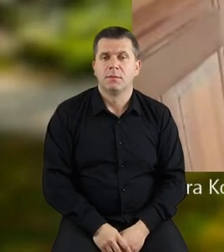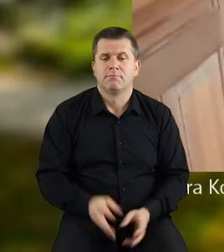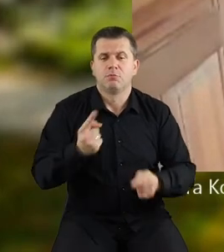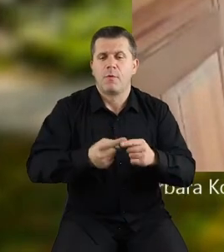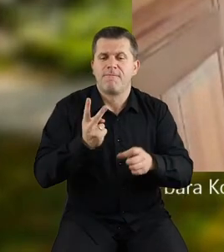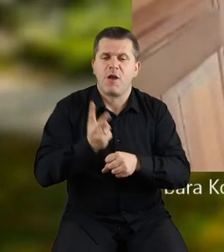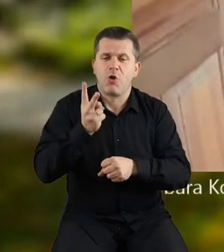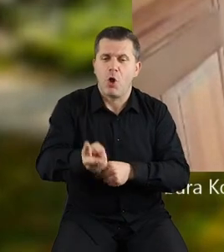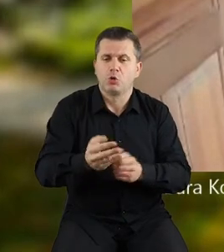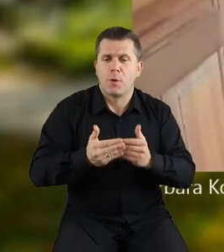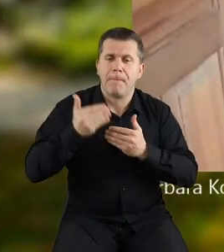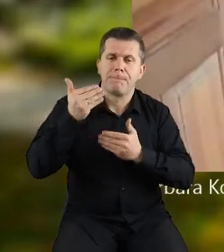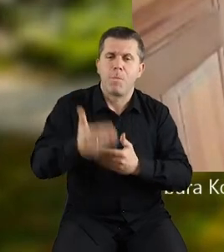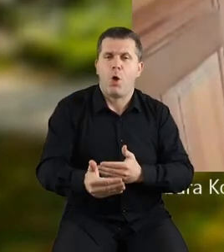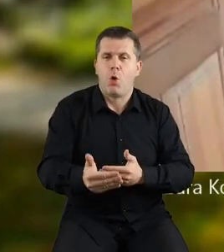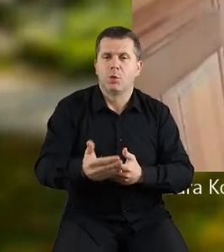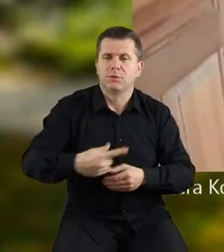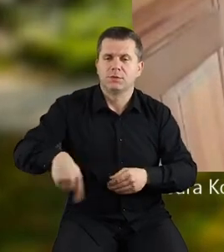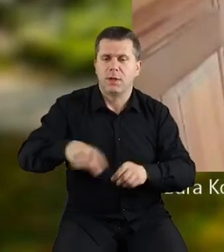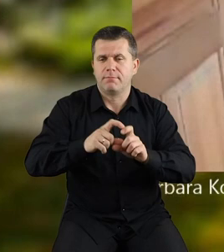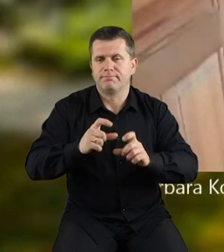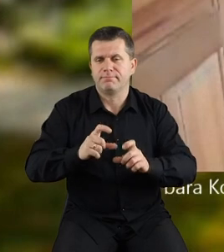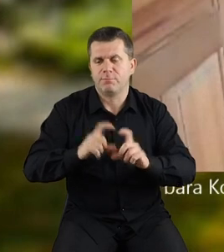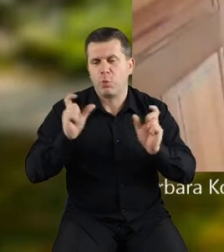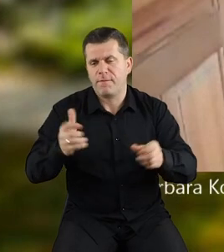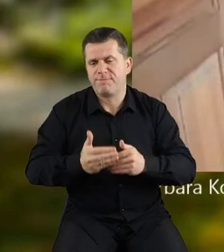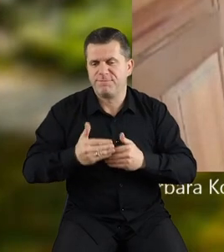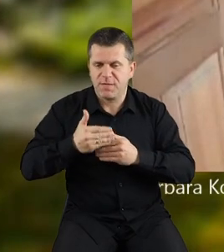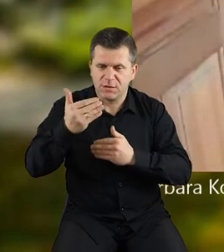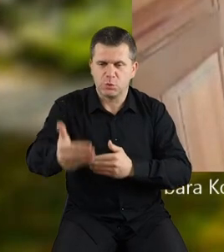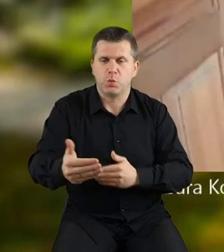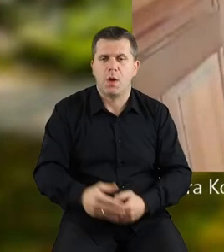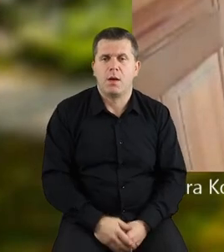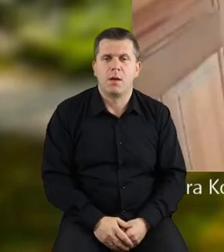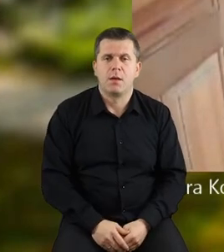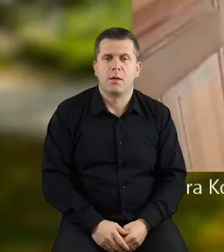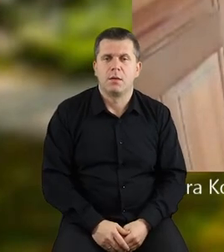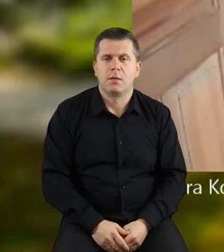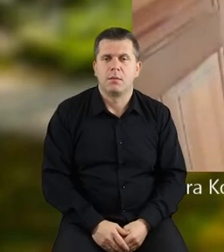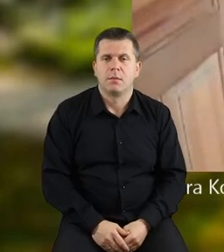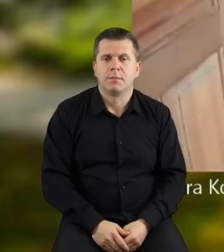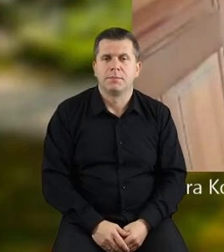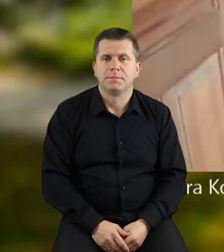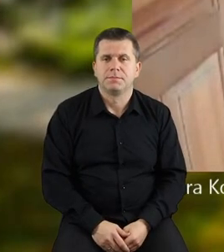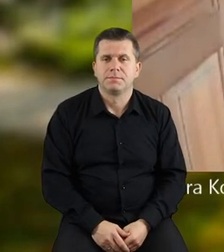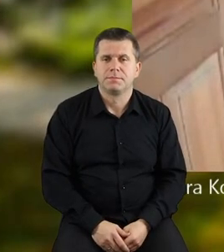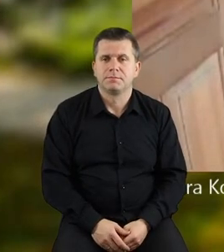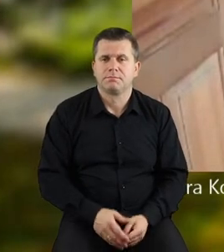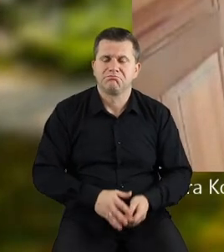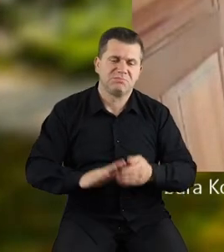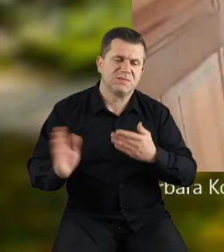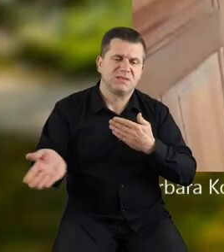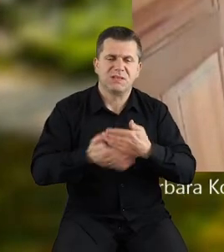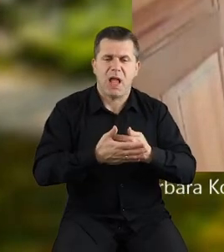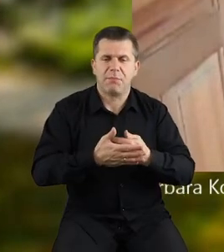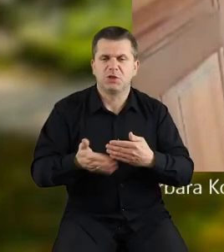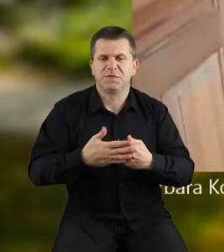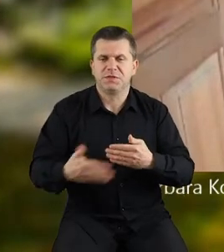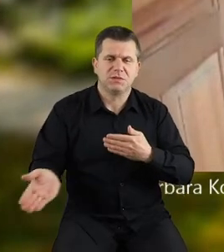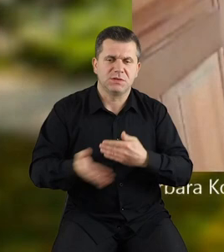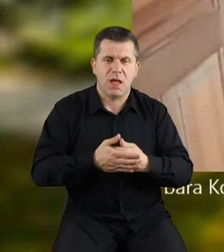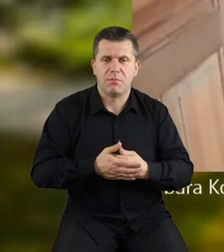ale wykroczyła poza rotacyjny budynek, wyszła z niego bez huku,